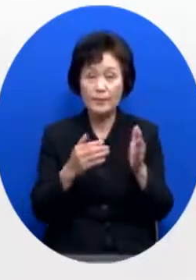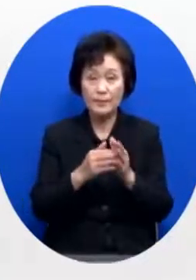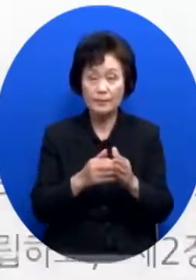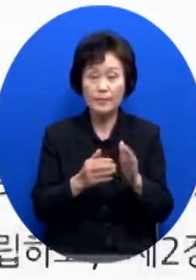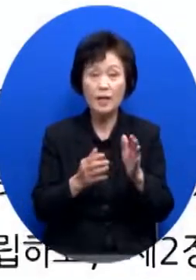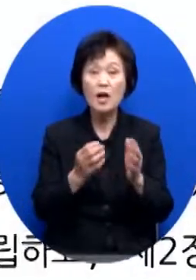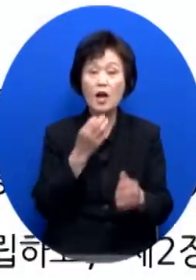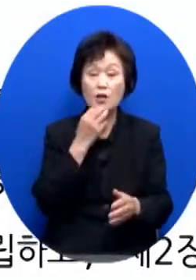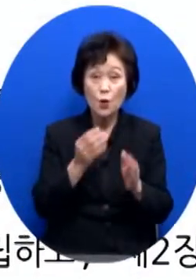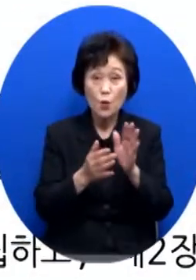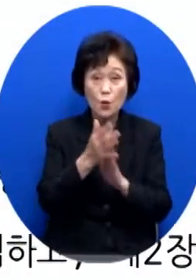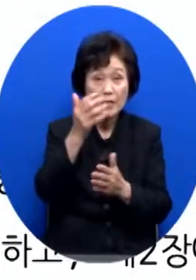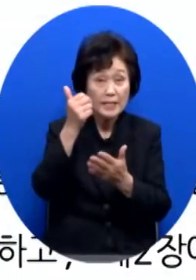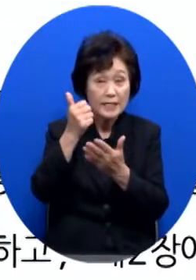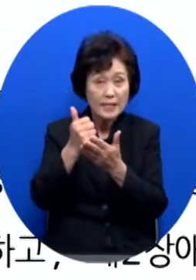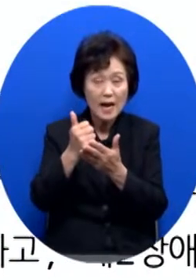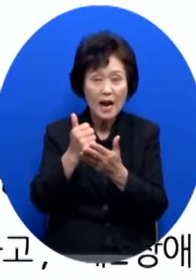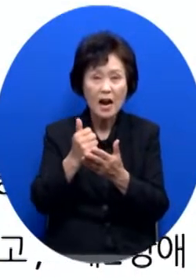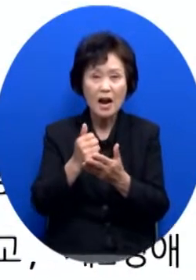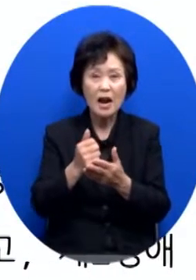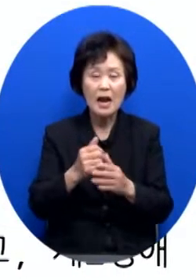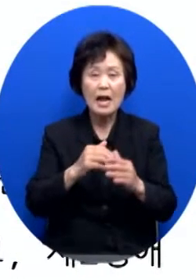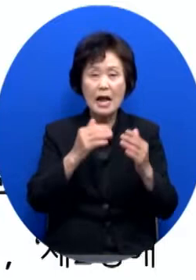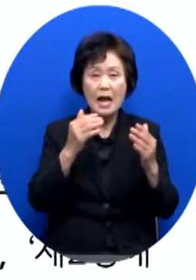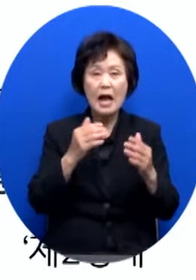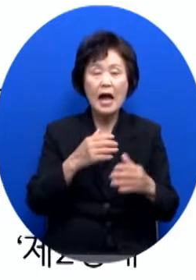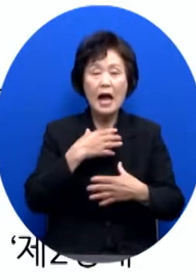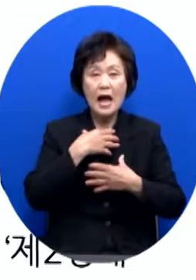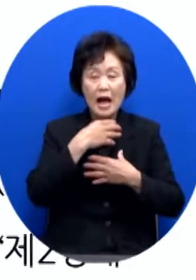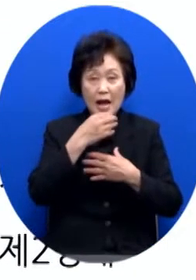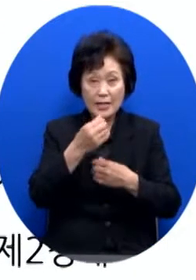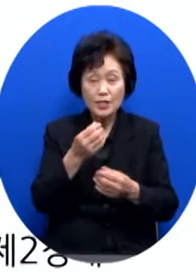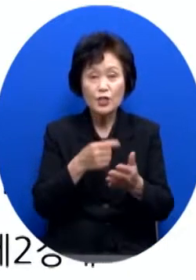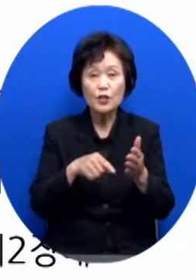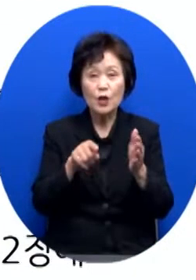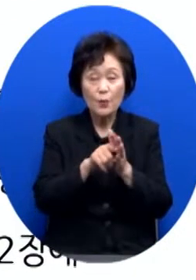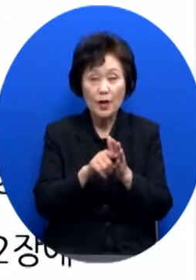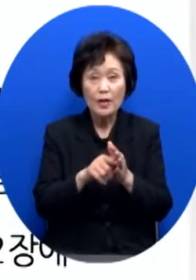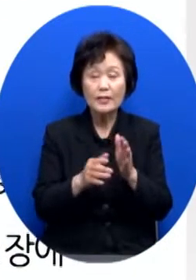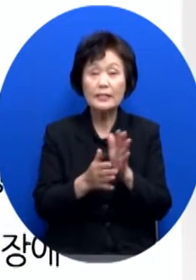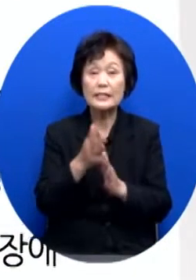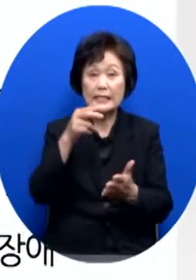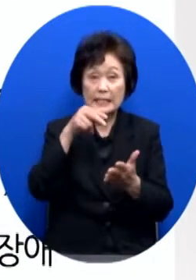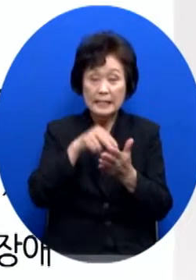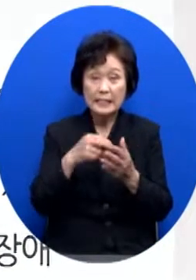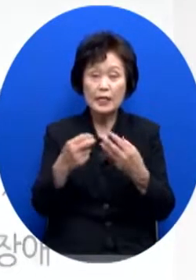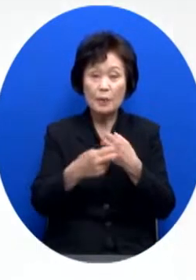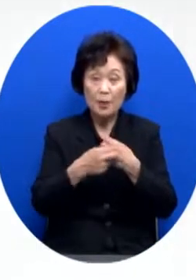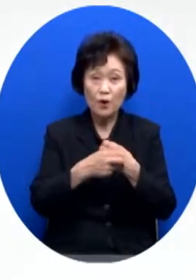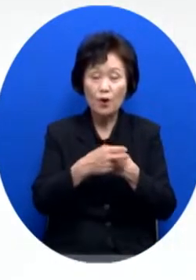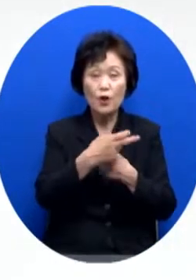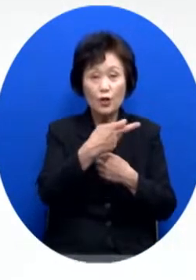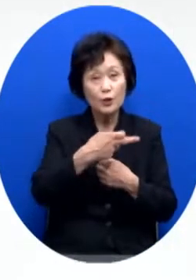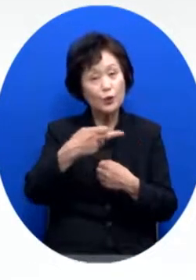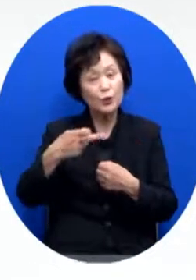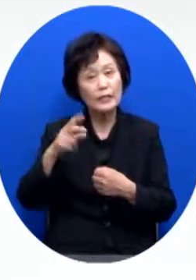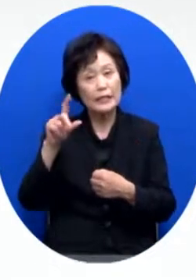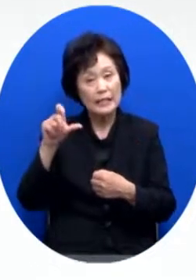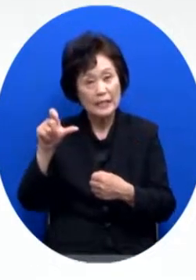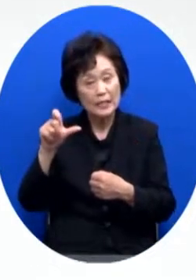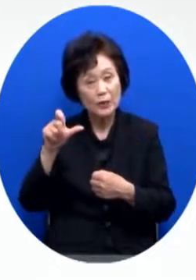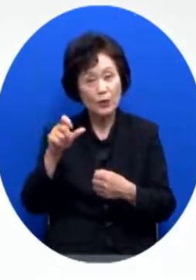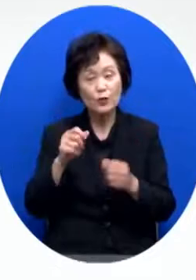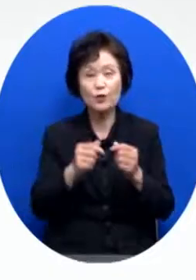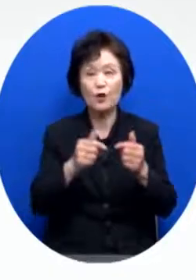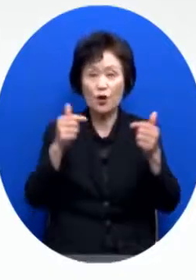서울시장은 취약계층의 의료 안전망을 두텁게 하기 위해 시립병원을 12곳에서 15곳으로 늘리고 병상도